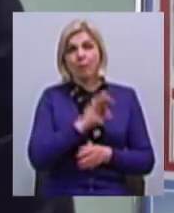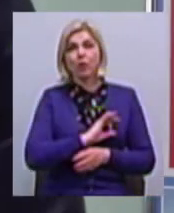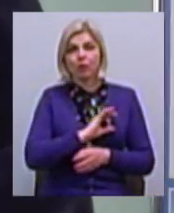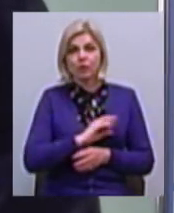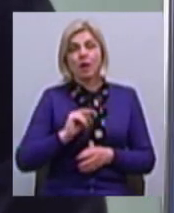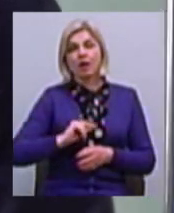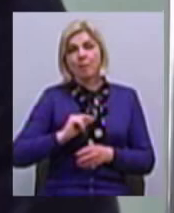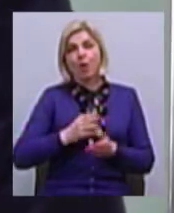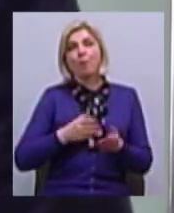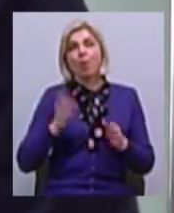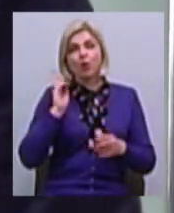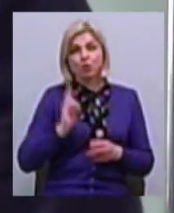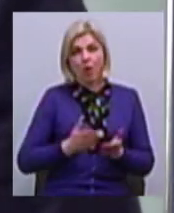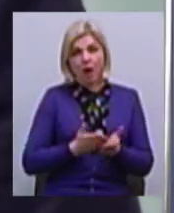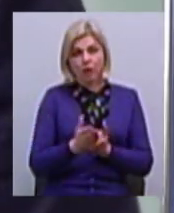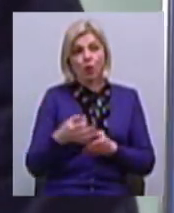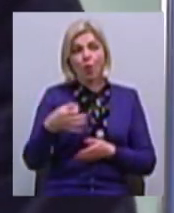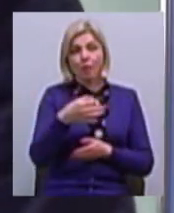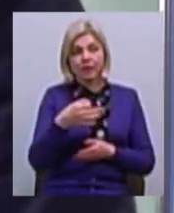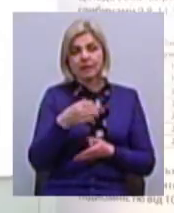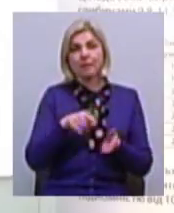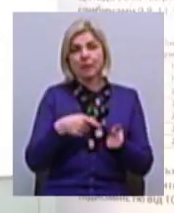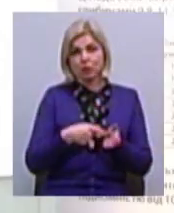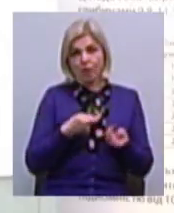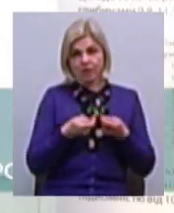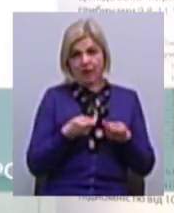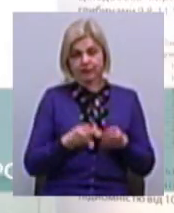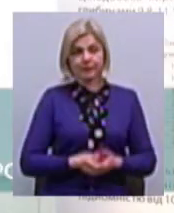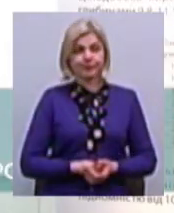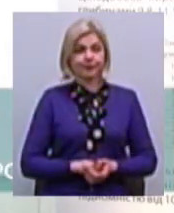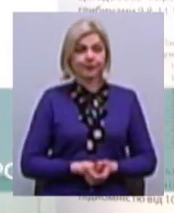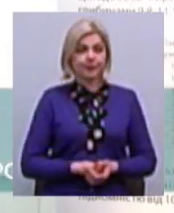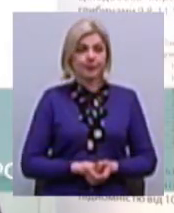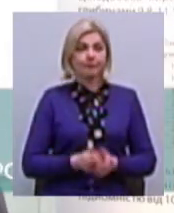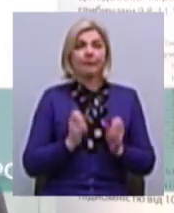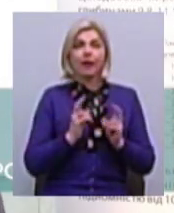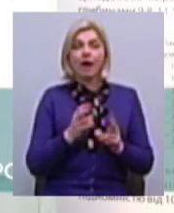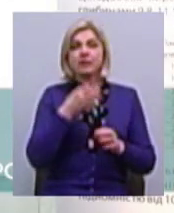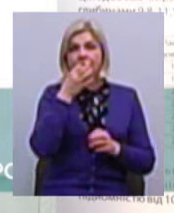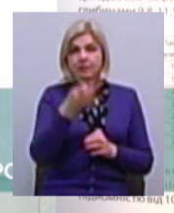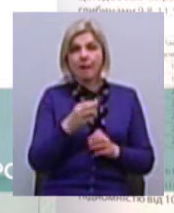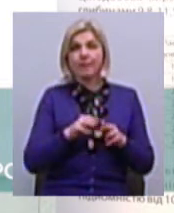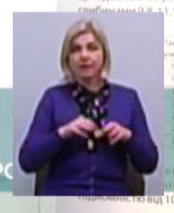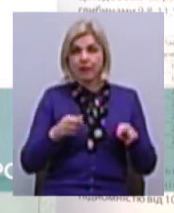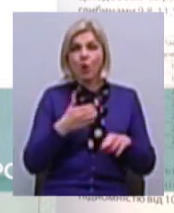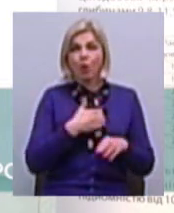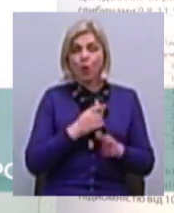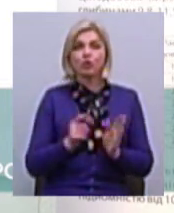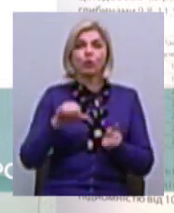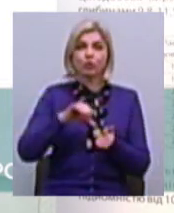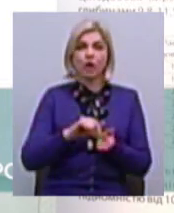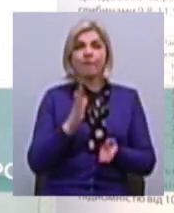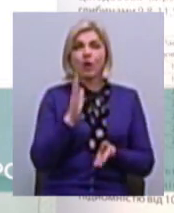працівників морської галузі, обласної та міської влади. Ми хочемо вийти на конкурс, як сказав міністр, в травні, щоб це були перші конкурси,